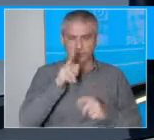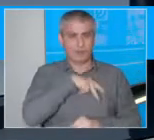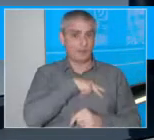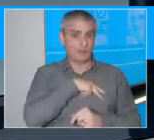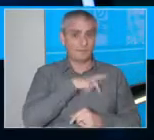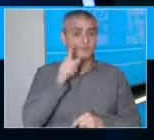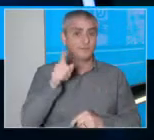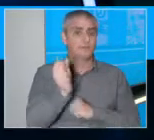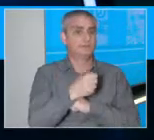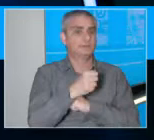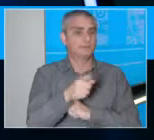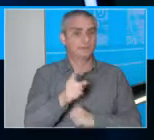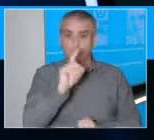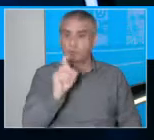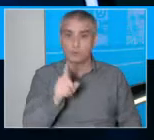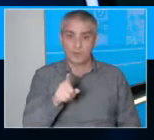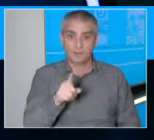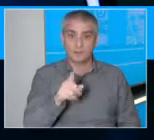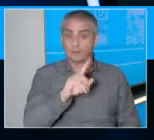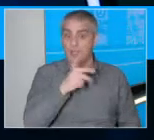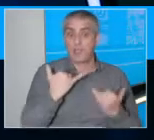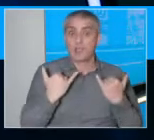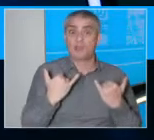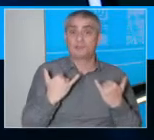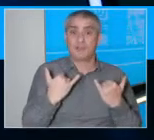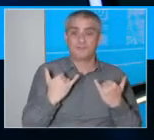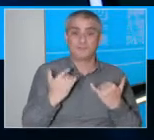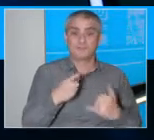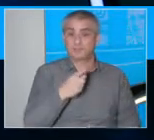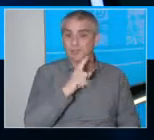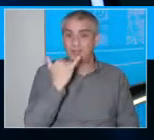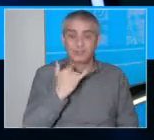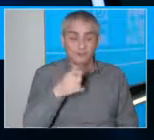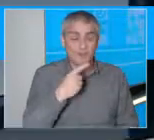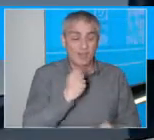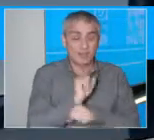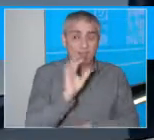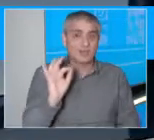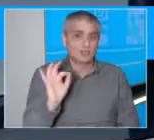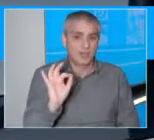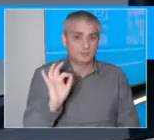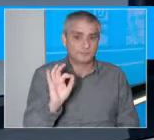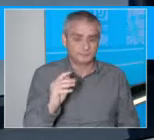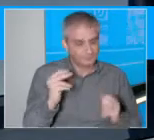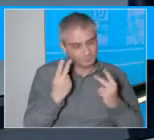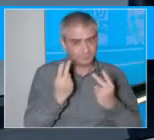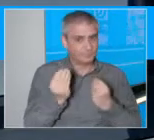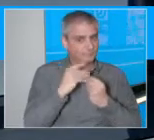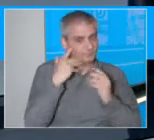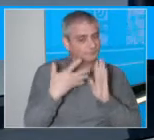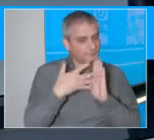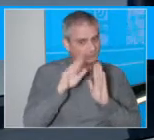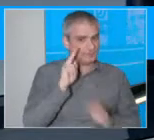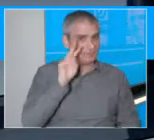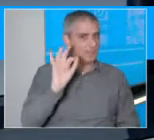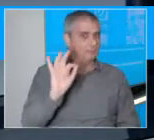עליו, ואתם זלזלתם בזה. יכול להיות שכעת, יכול להיות בצד הסמוטרית, שכעת הטענה שלהם שווה עוד בחינה גם